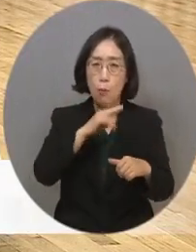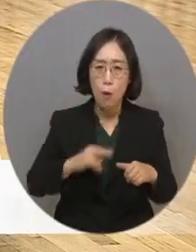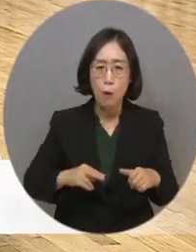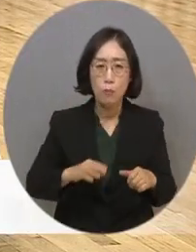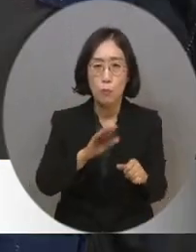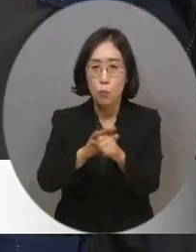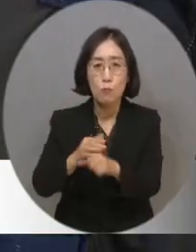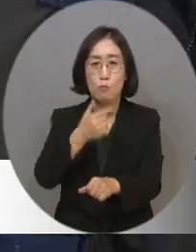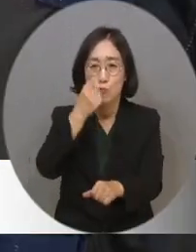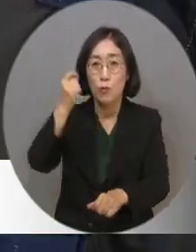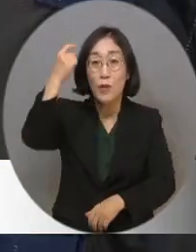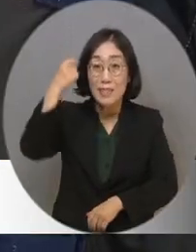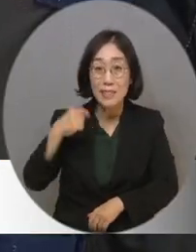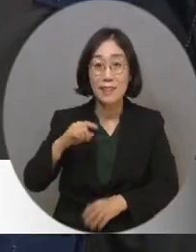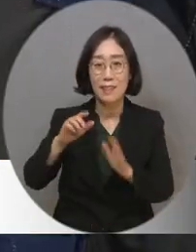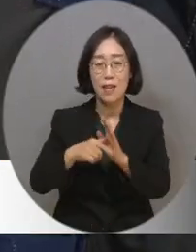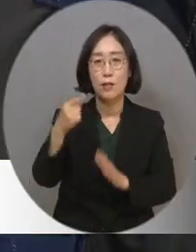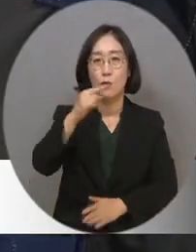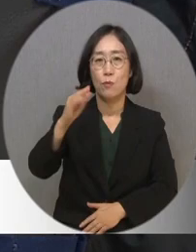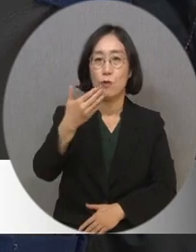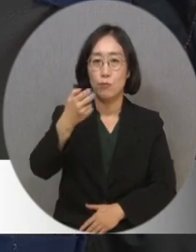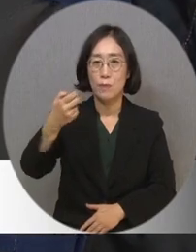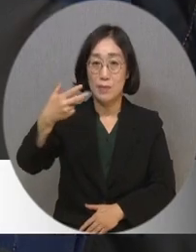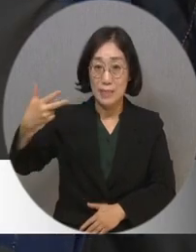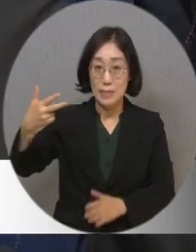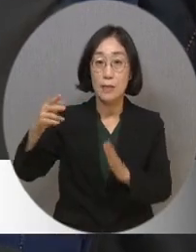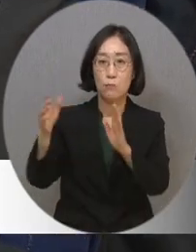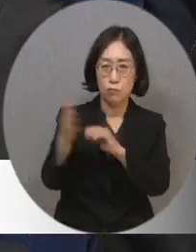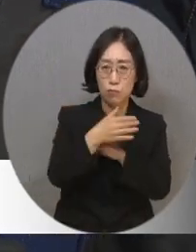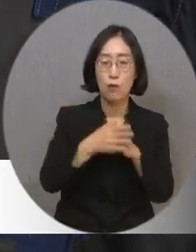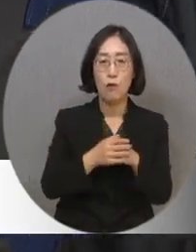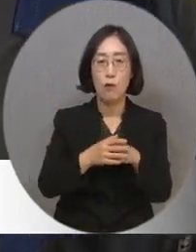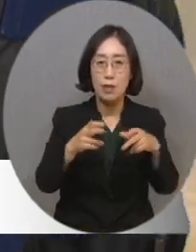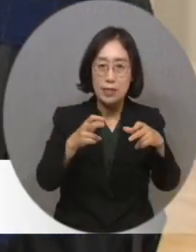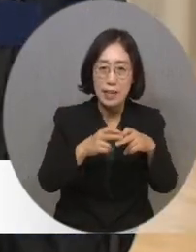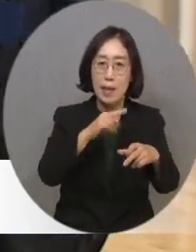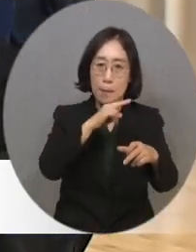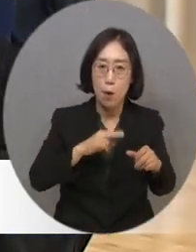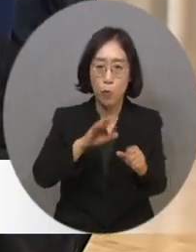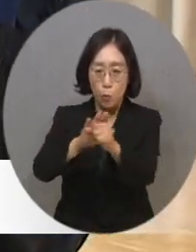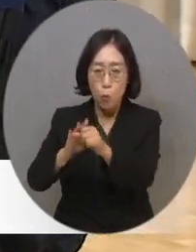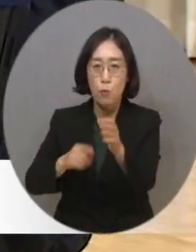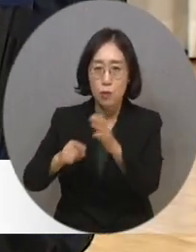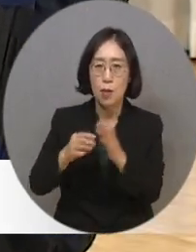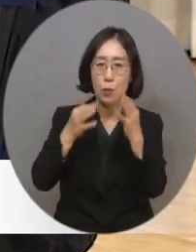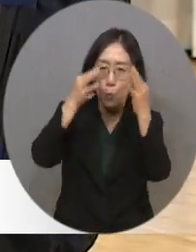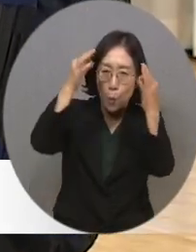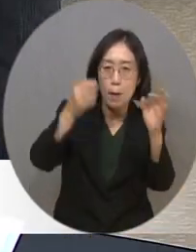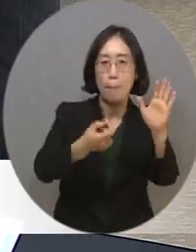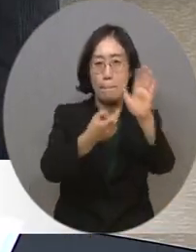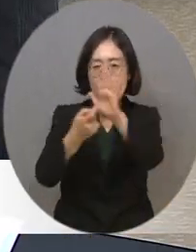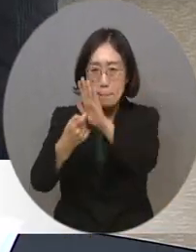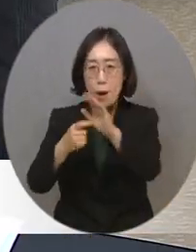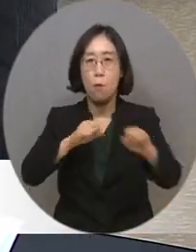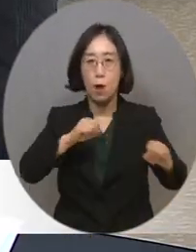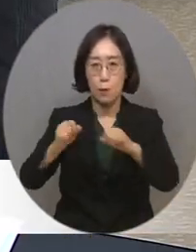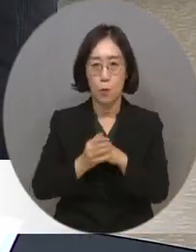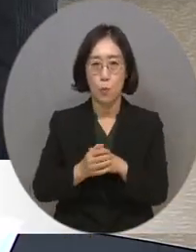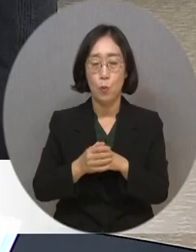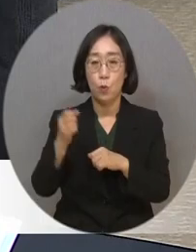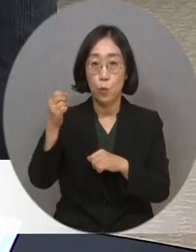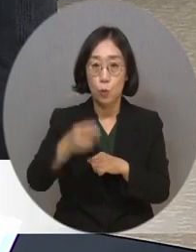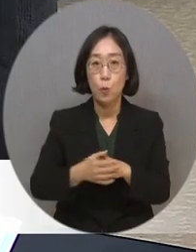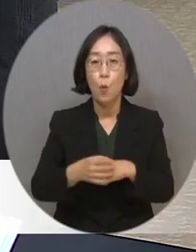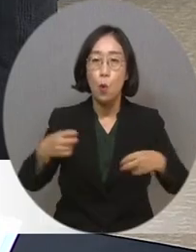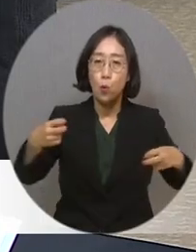부족했던 1997년부터 우리나라의 장애인 편의시설 확대에 기여하는 데 앞장섰습니다. 또